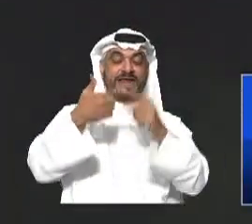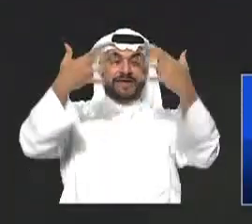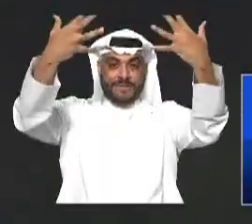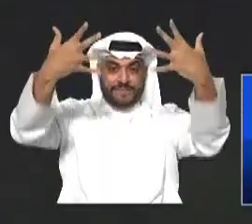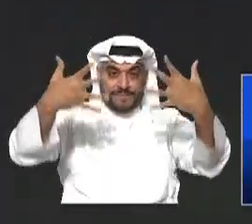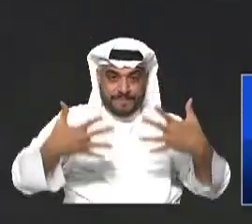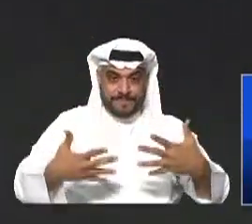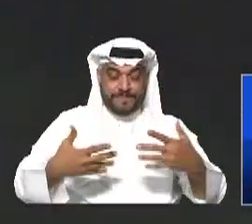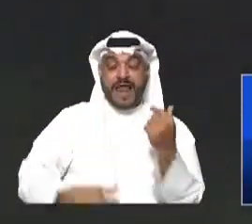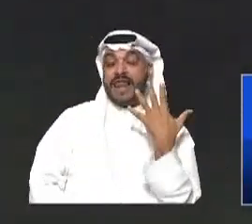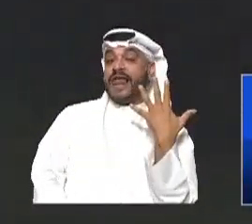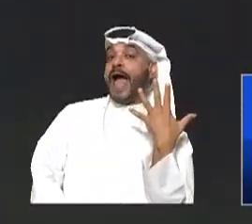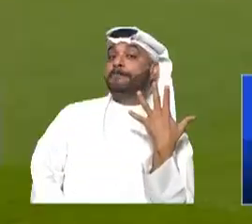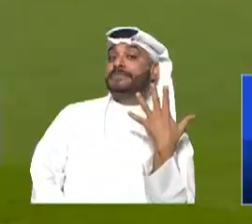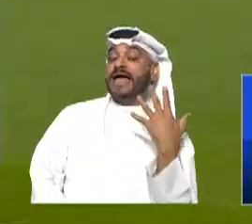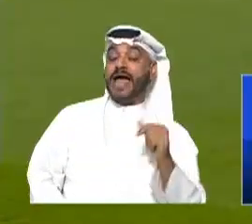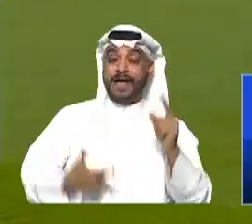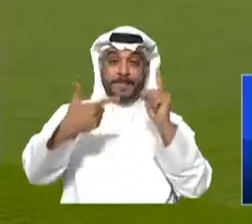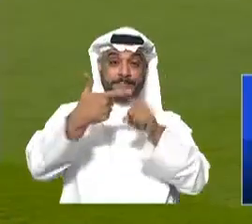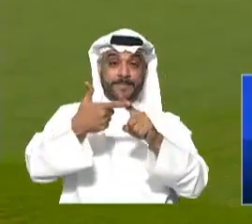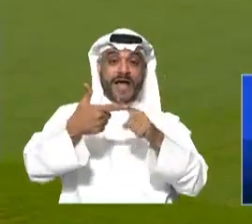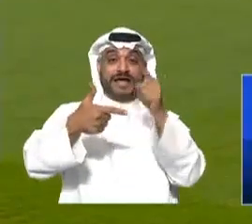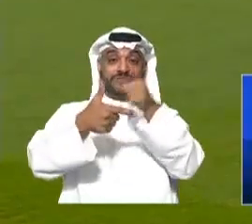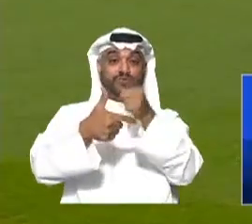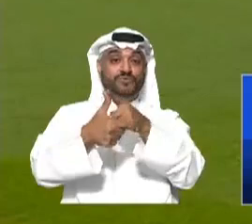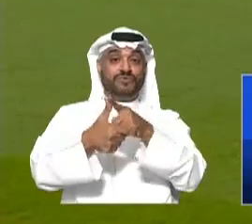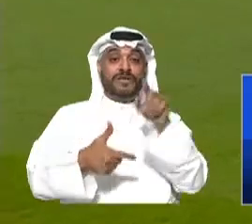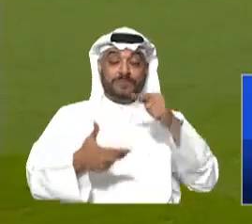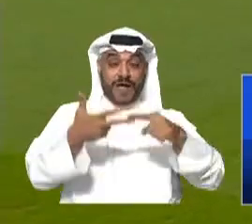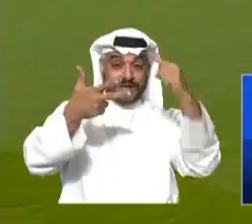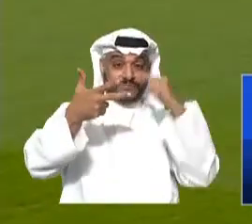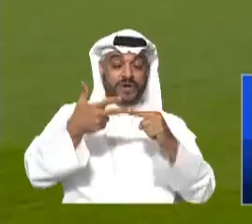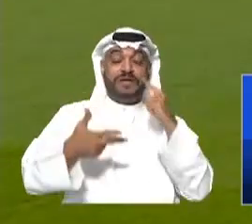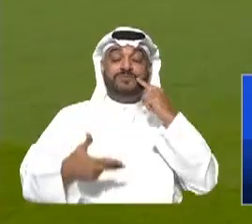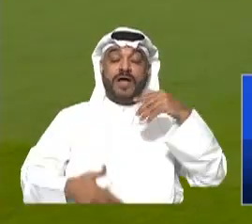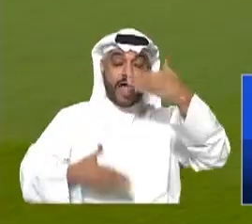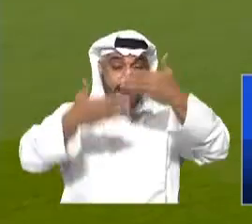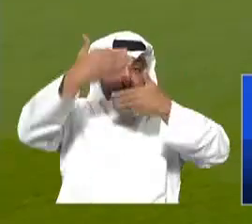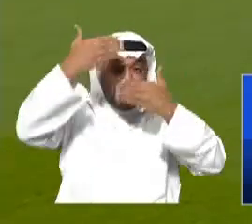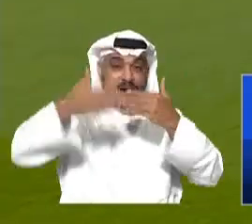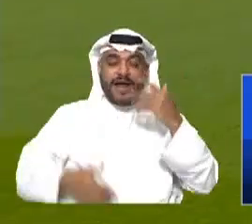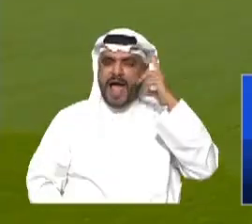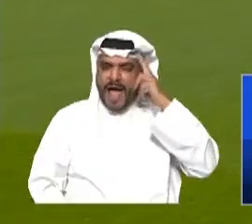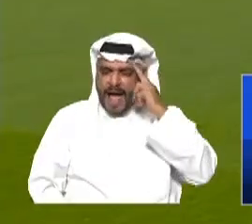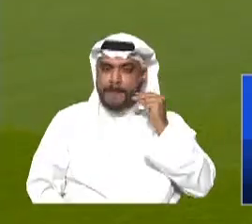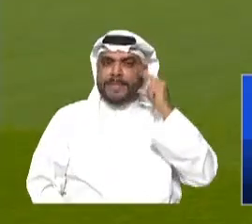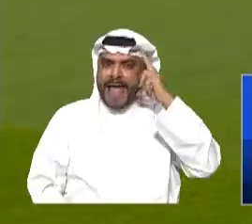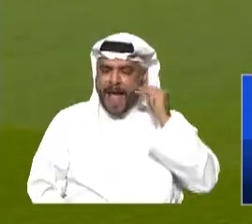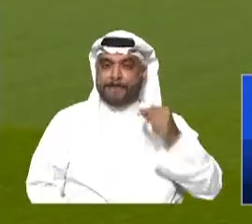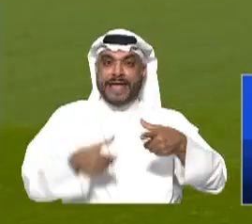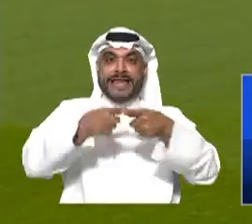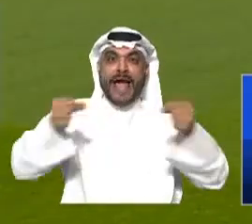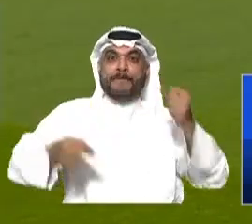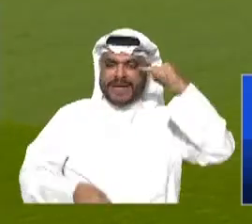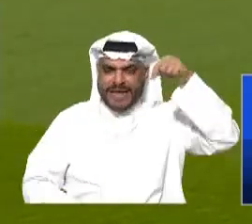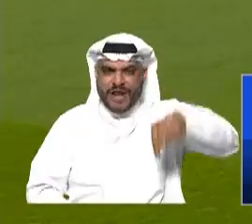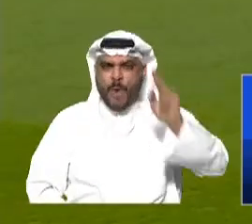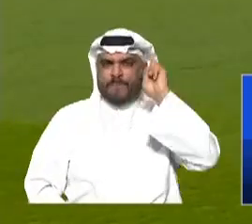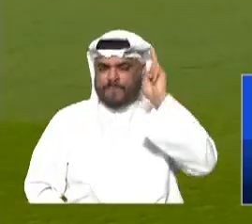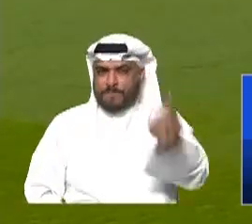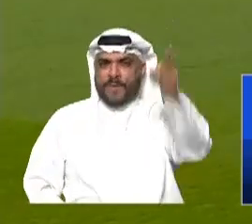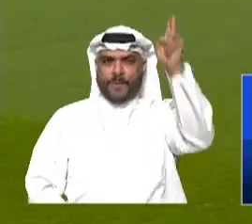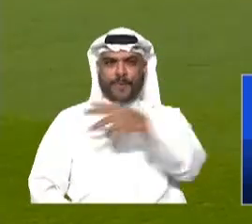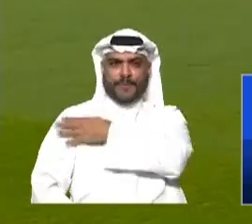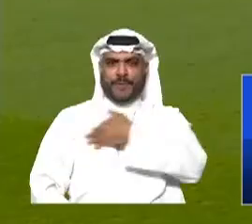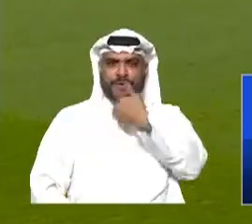المجموعه الخامسه خلف منتخب المغرب المتصدر في حين يحلم المنتخبه الياباني بالفوز في اللقاء هو